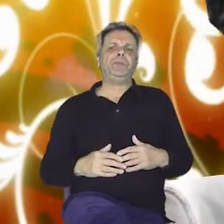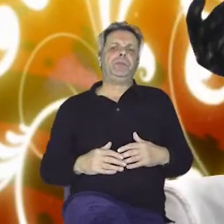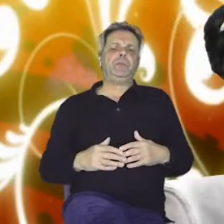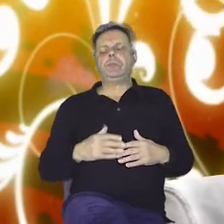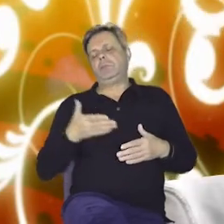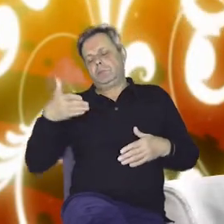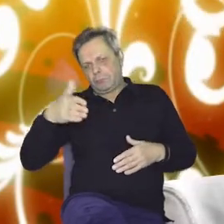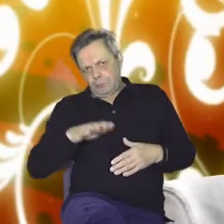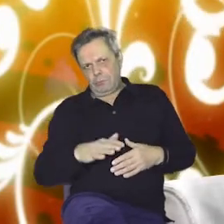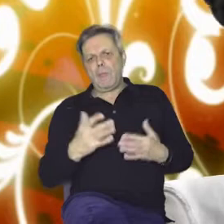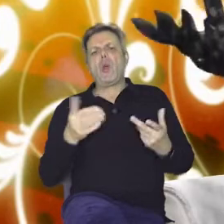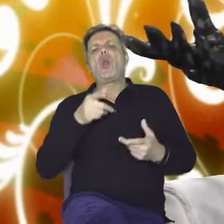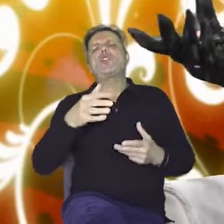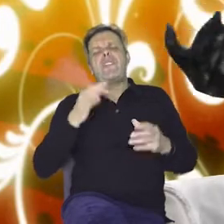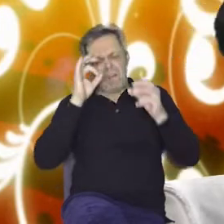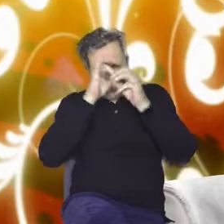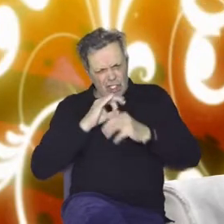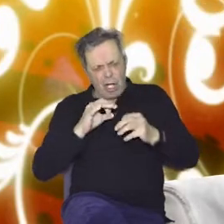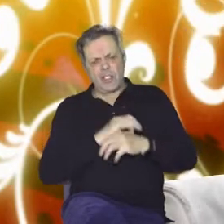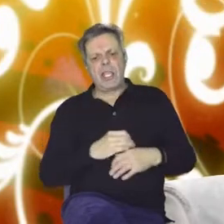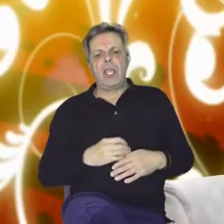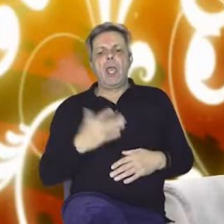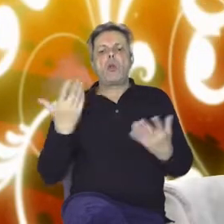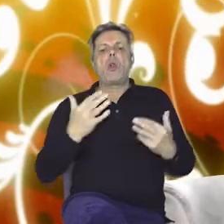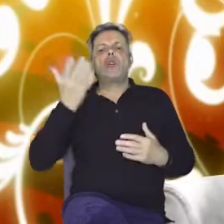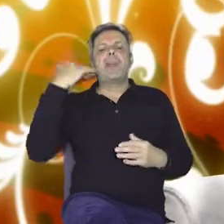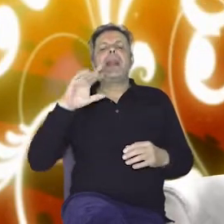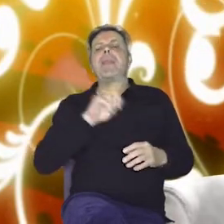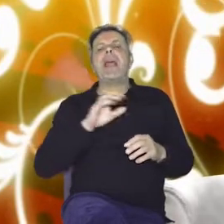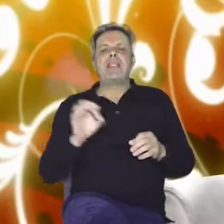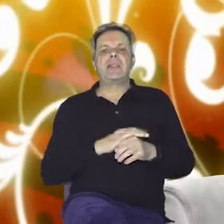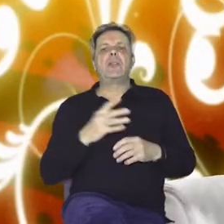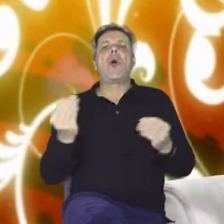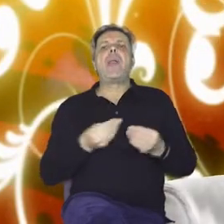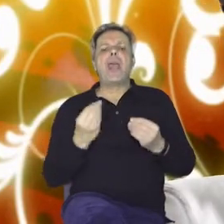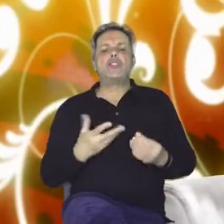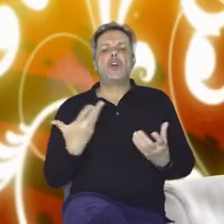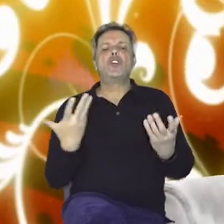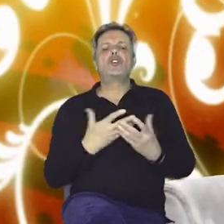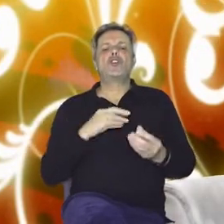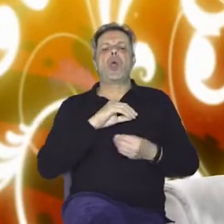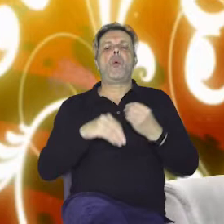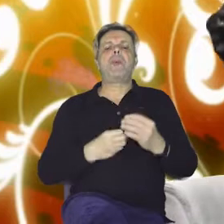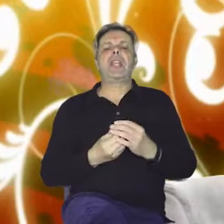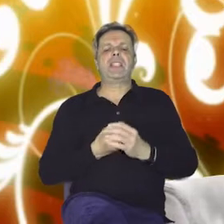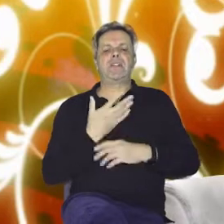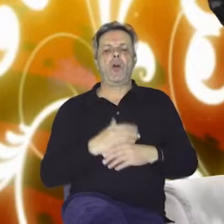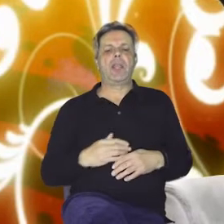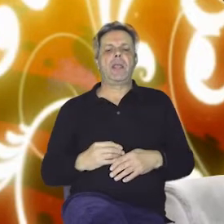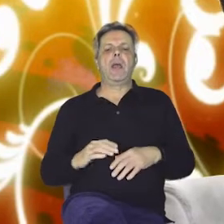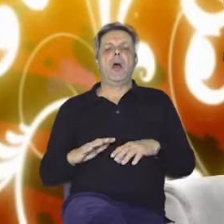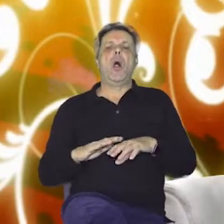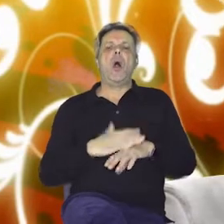koliko ste plakali, koliko ste bili nesretni, prema tome, to je nešto što se u obitelji stvori i osjećaj,